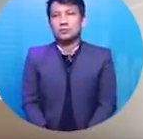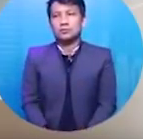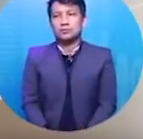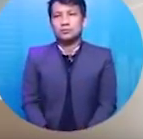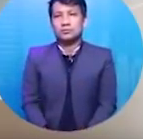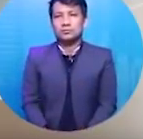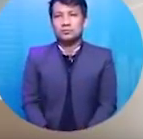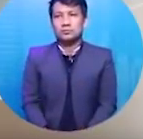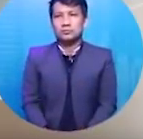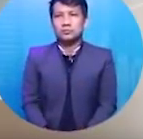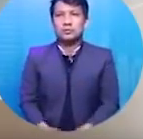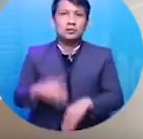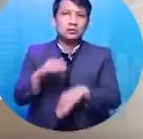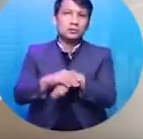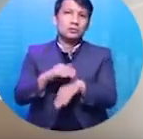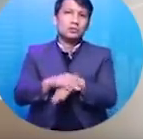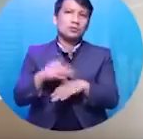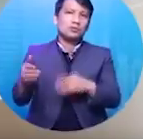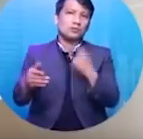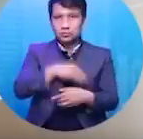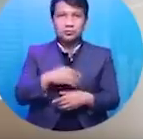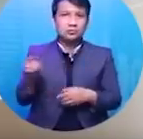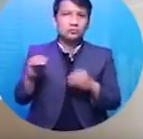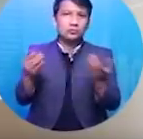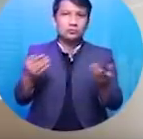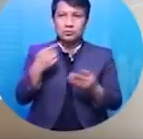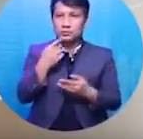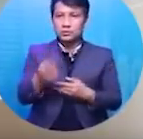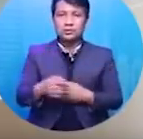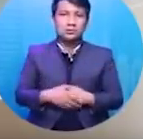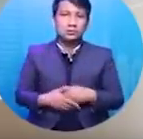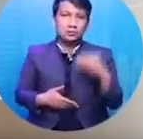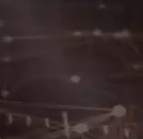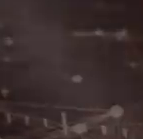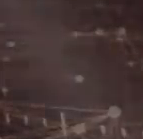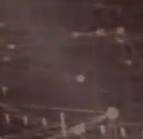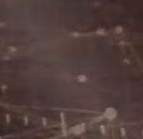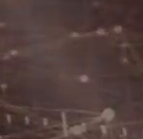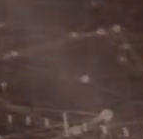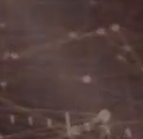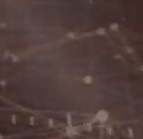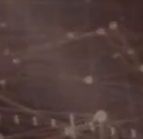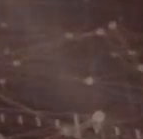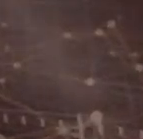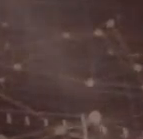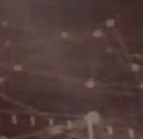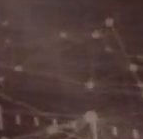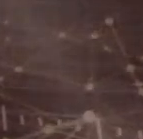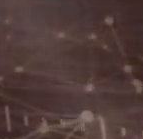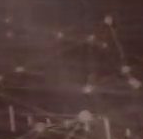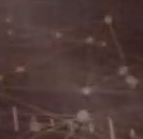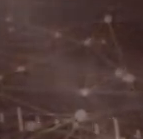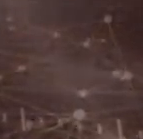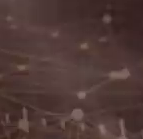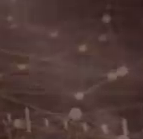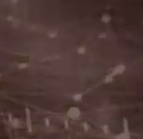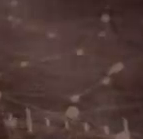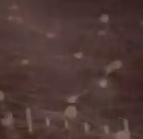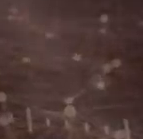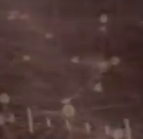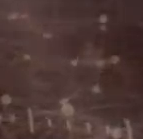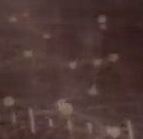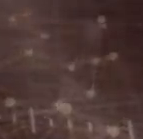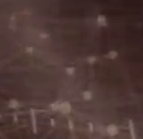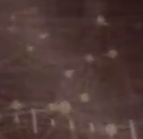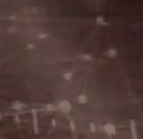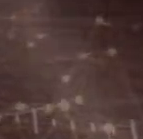akin. Sinungaling po yan. Wala po ko sinasabing ganyan. Baka sinumaling po talaga niyan. Lagi pong ganun ang sinasabi niya sa akin,